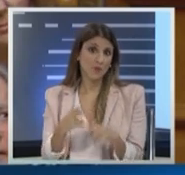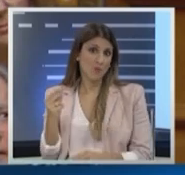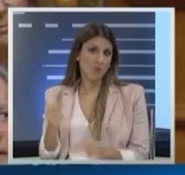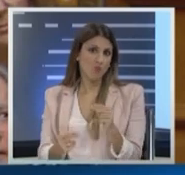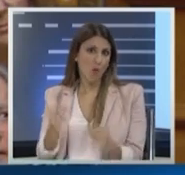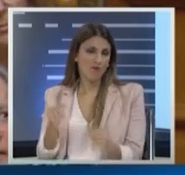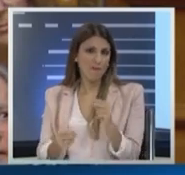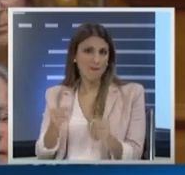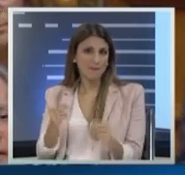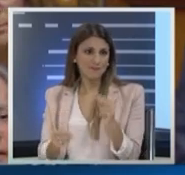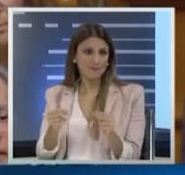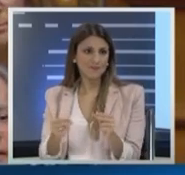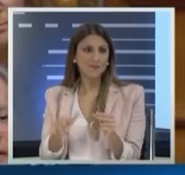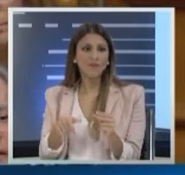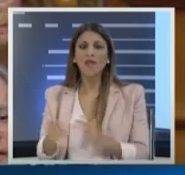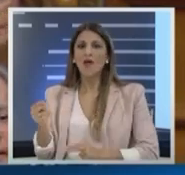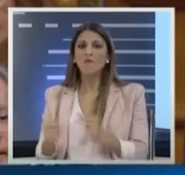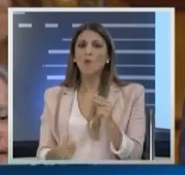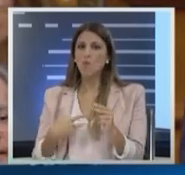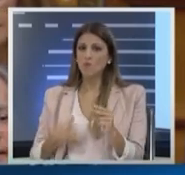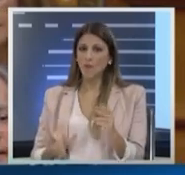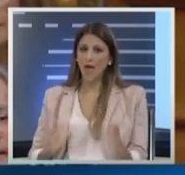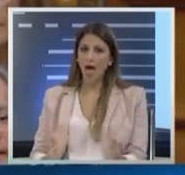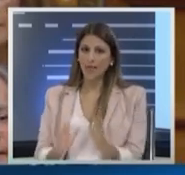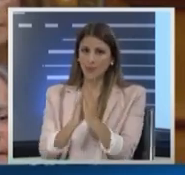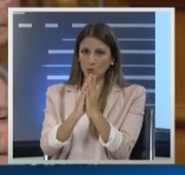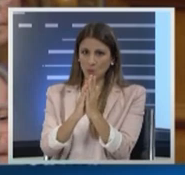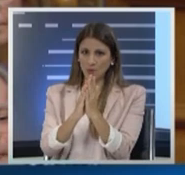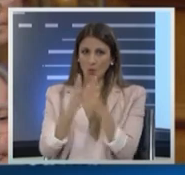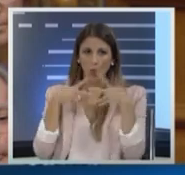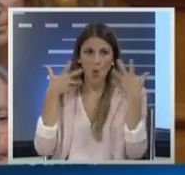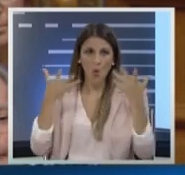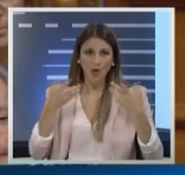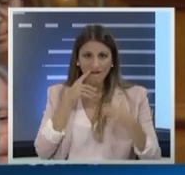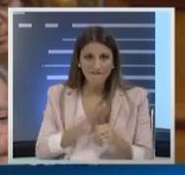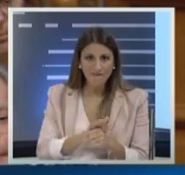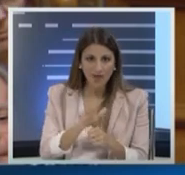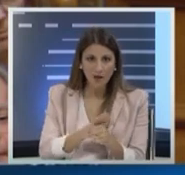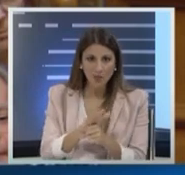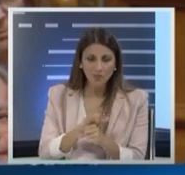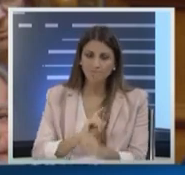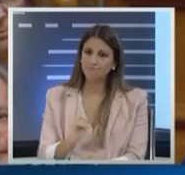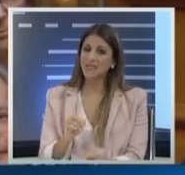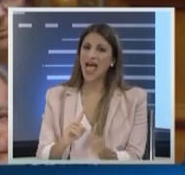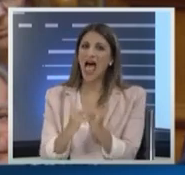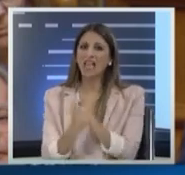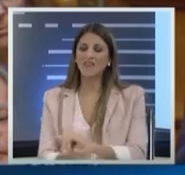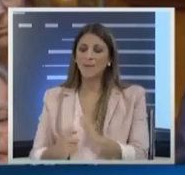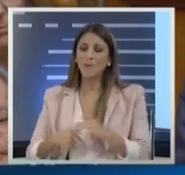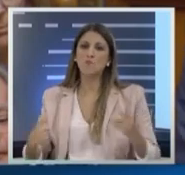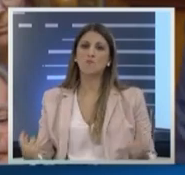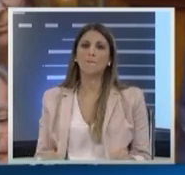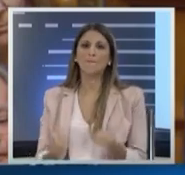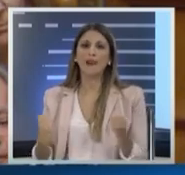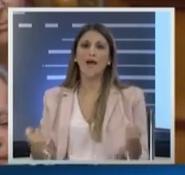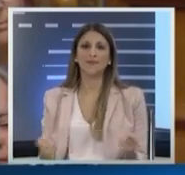ουσιαστικό, το οποίο δεν αντιμετωπίζεται με το να το ξορκίζει κανείς, αλλά βρισκόμαστε σε ένα πρόβλημα που